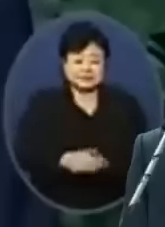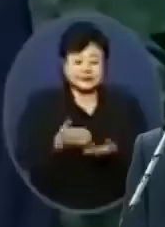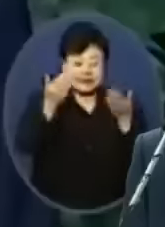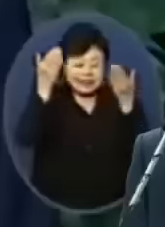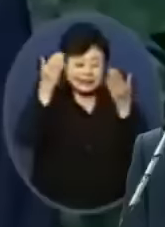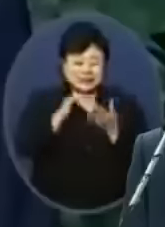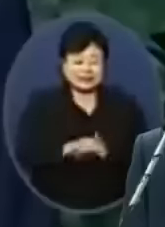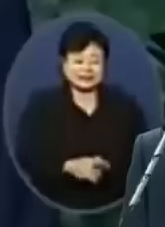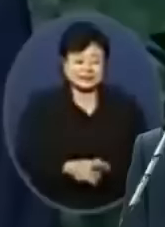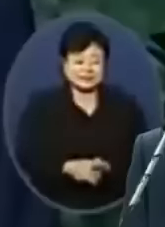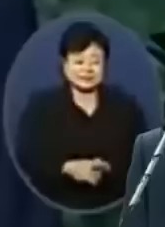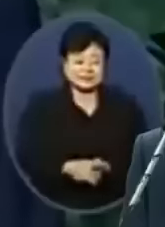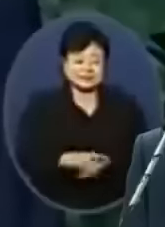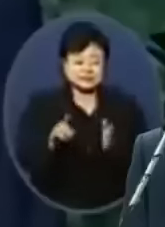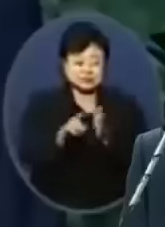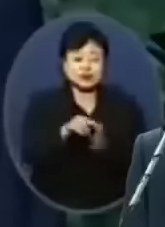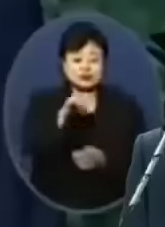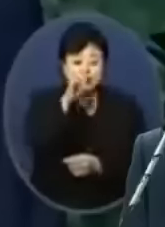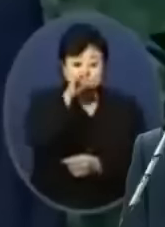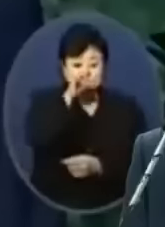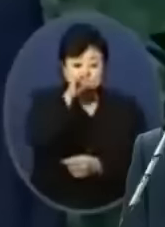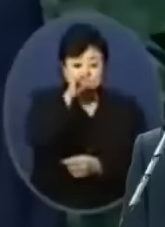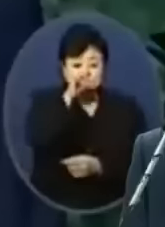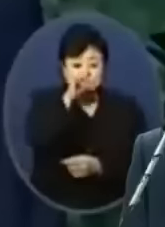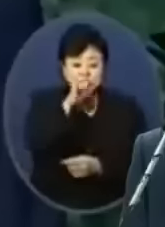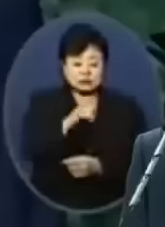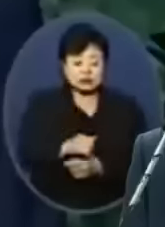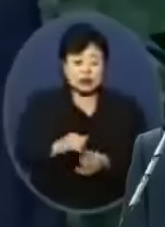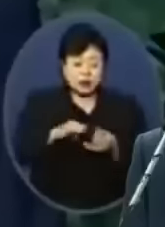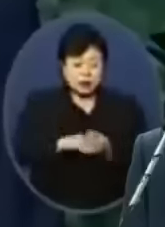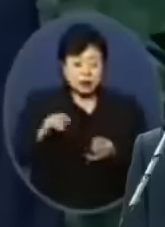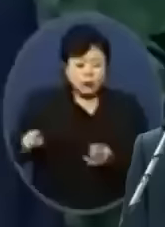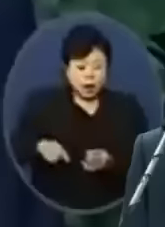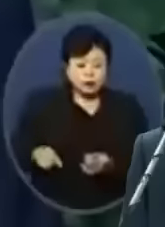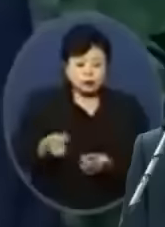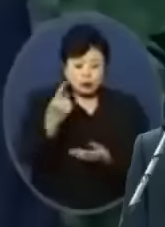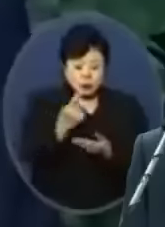것 믿을 수 있습니다. 왜냐하면 틀림없이 하루가 지나가는 거니까.